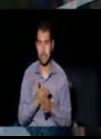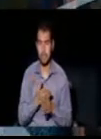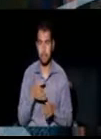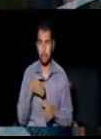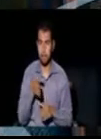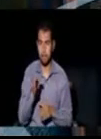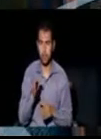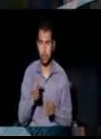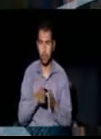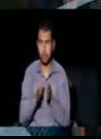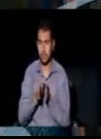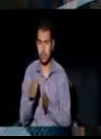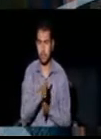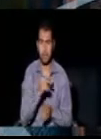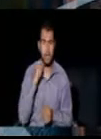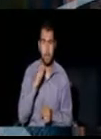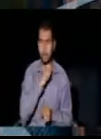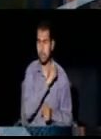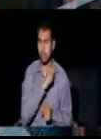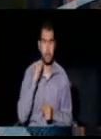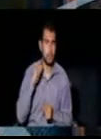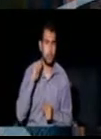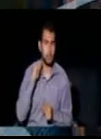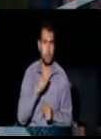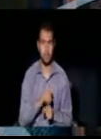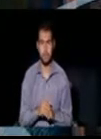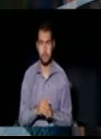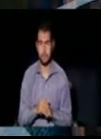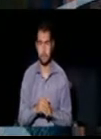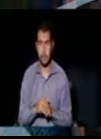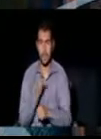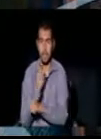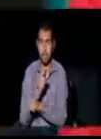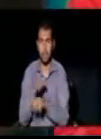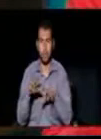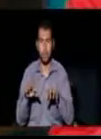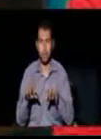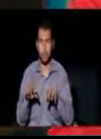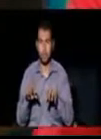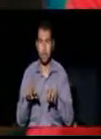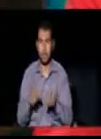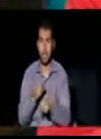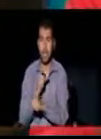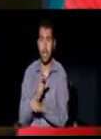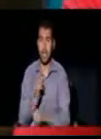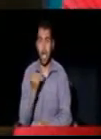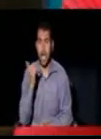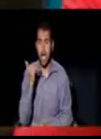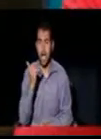الصم، هنديهم تدريبات في كل حاجة، في الكمبيوتر، في الأمية، في العربي، في